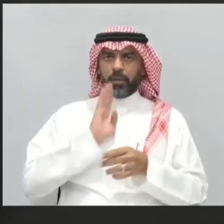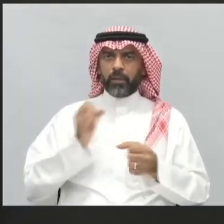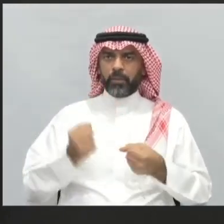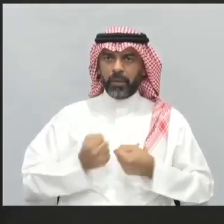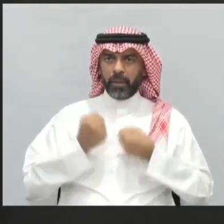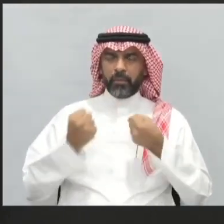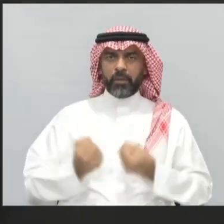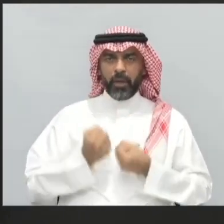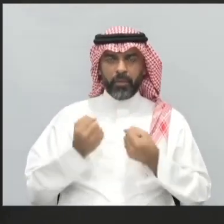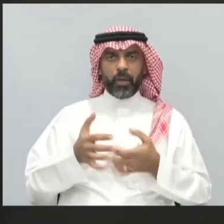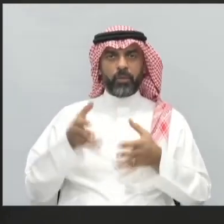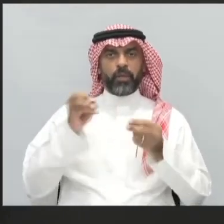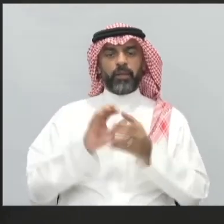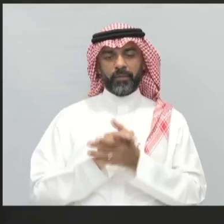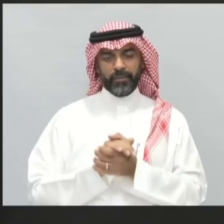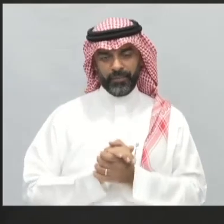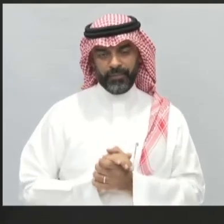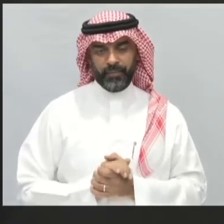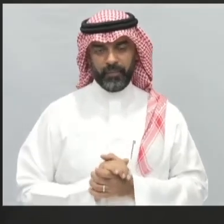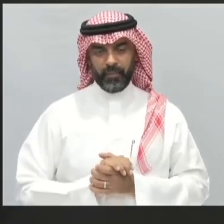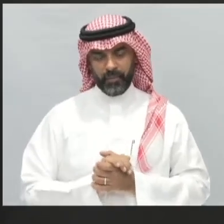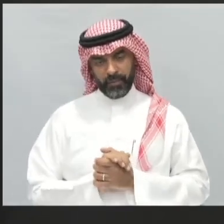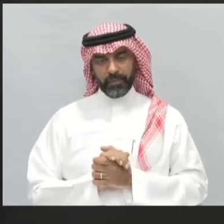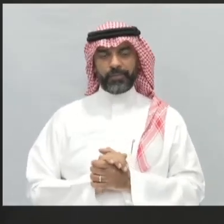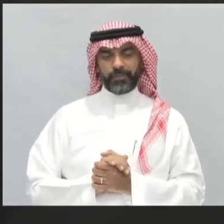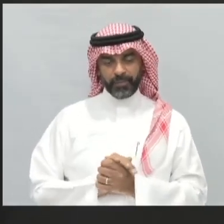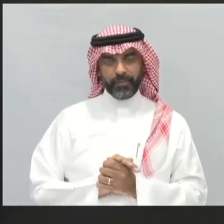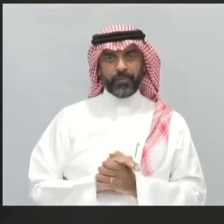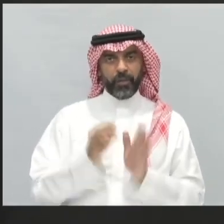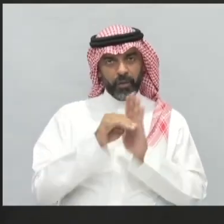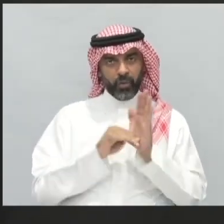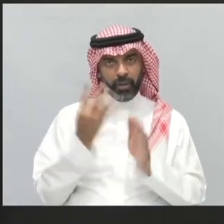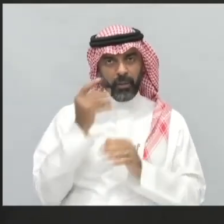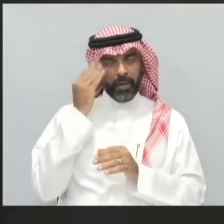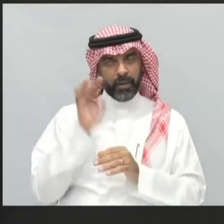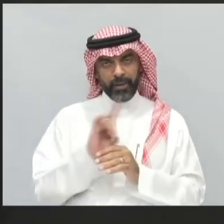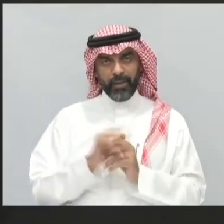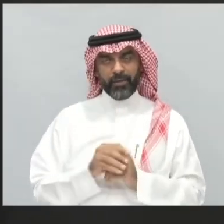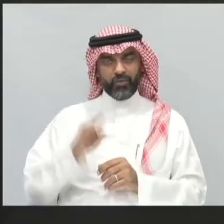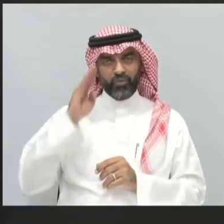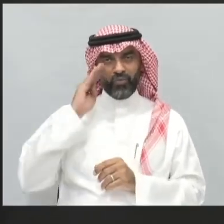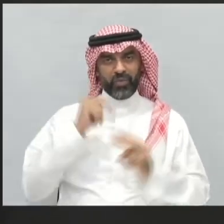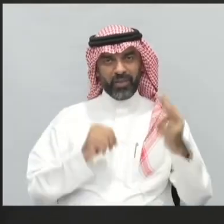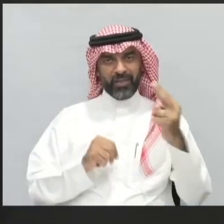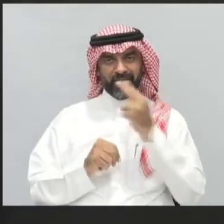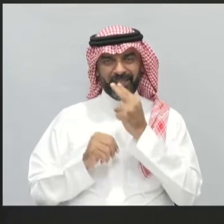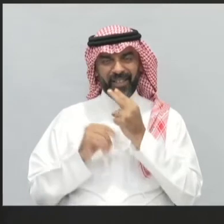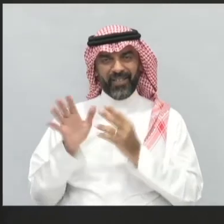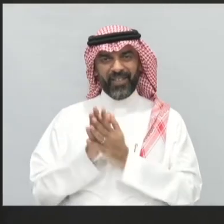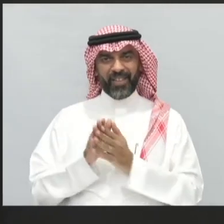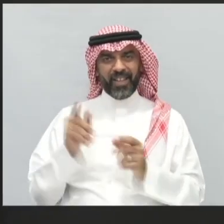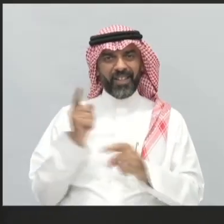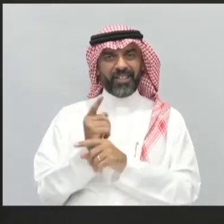سيحدد الخطه المعطيات المطلوب والتحقق شكرا لكم لاهتمامكم ومتابعتكم